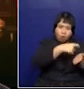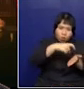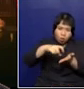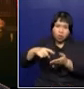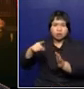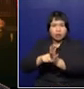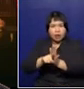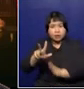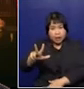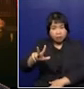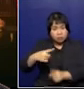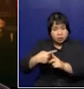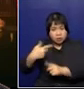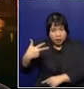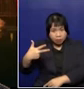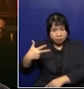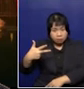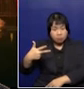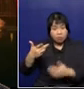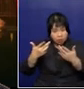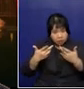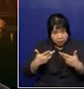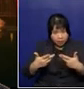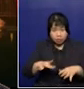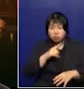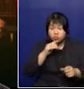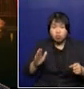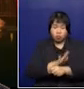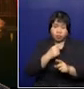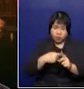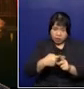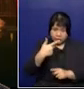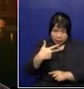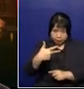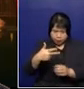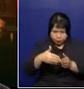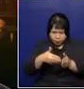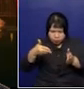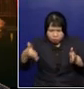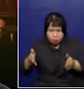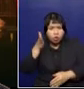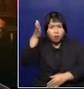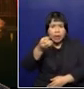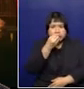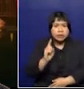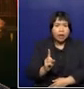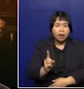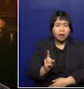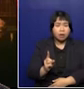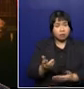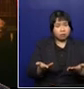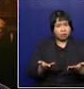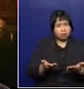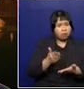ว่าเอาแล้วแจก3เดือนแล้วพอ3เดือนกับอีก1วันเขาไม่กินข้าวแล้วเหรอเอาแล้วท่านหยุดมา